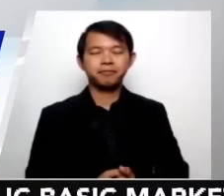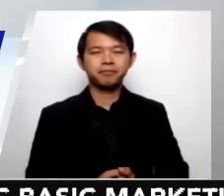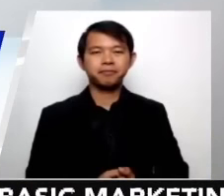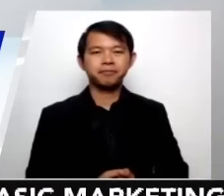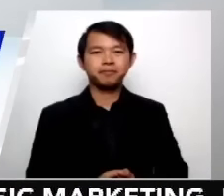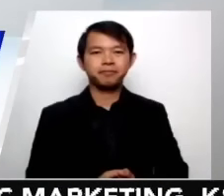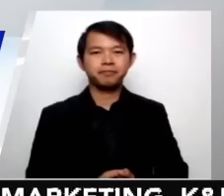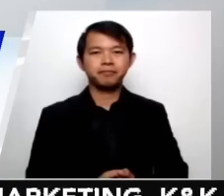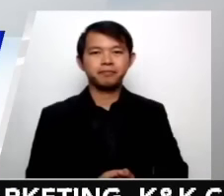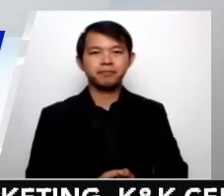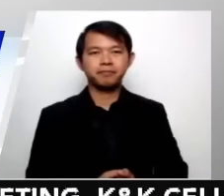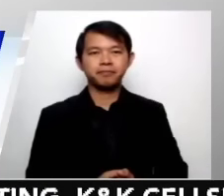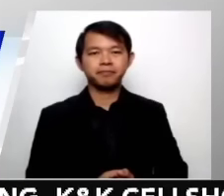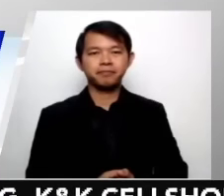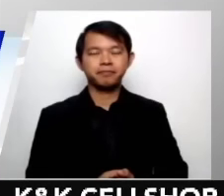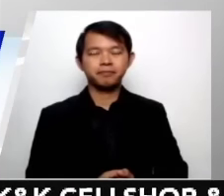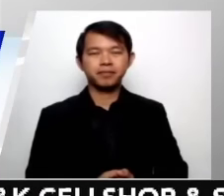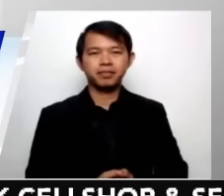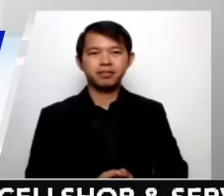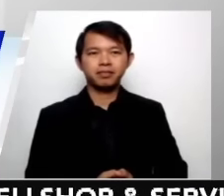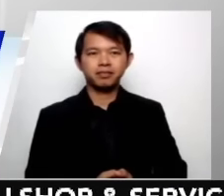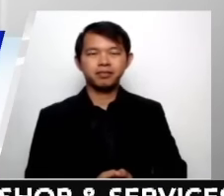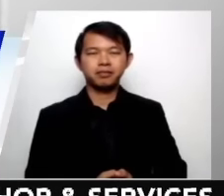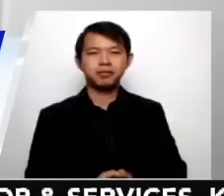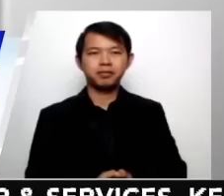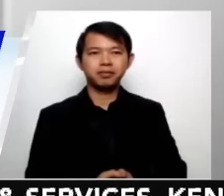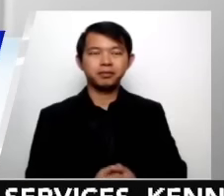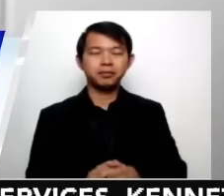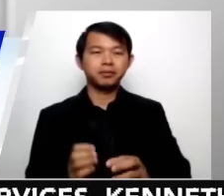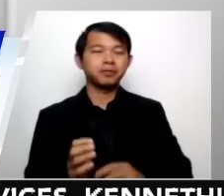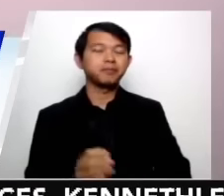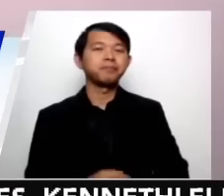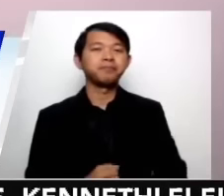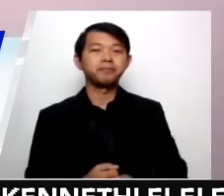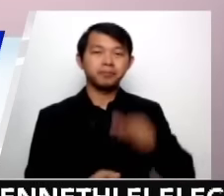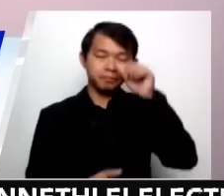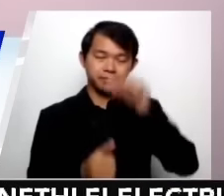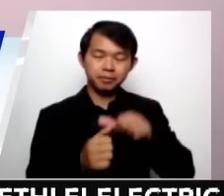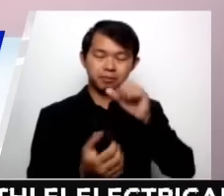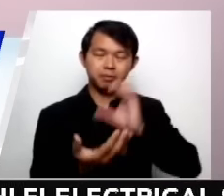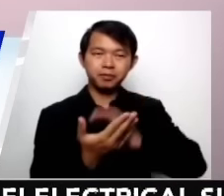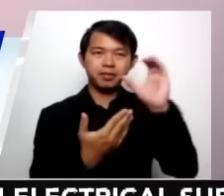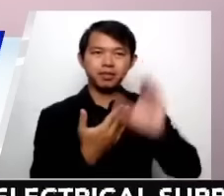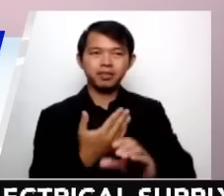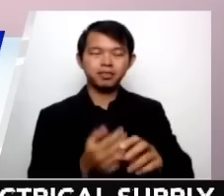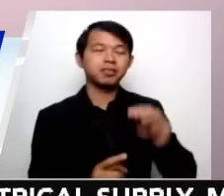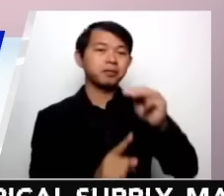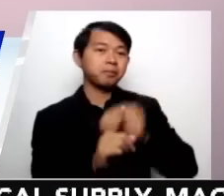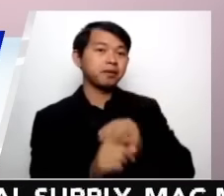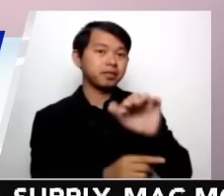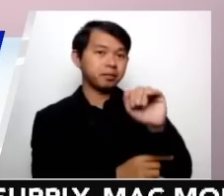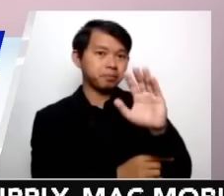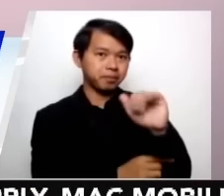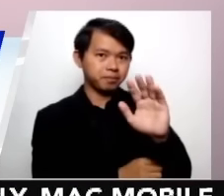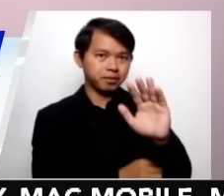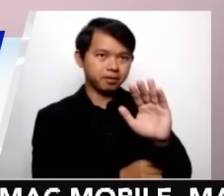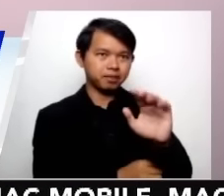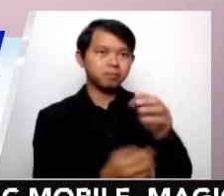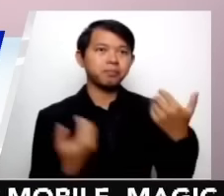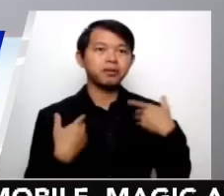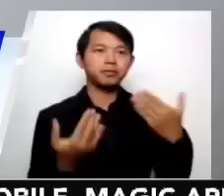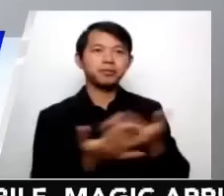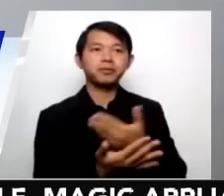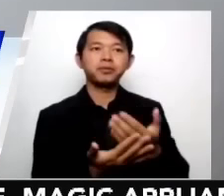Mark your calendars, ARMY! Dahil sa March 15, magiging available na ang bagong digital single ni V ng BTS na